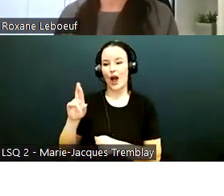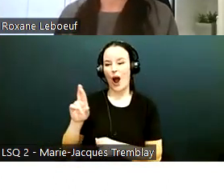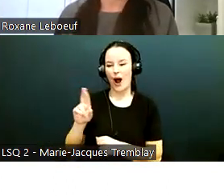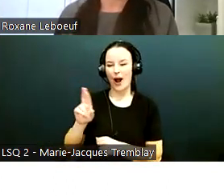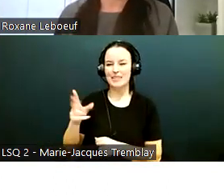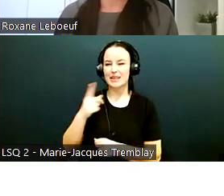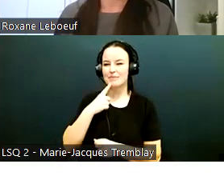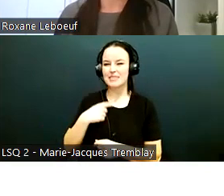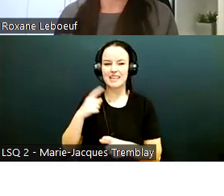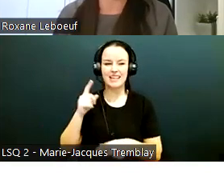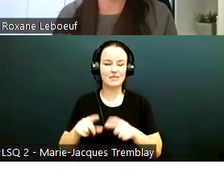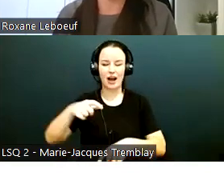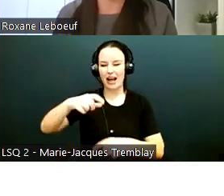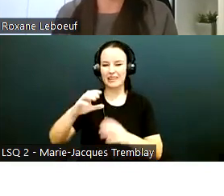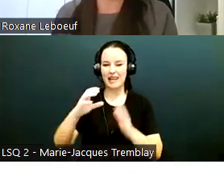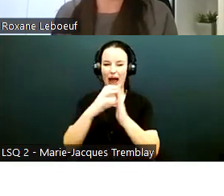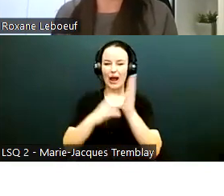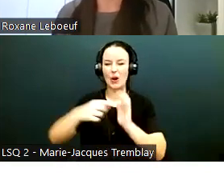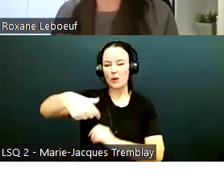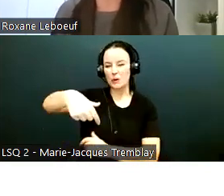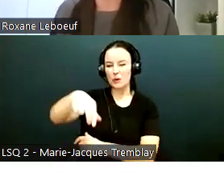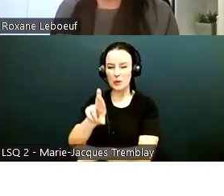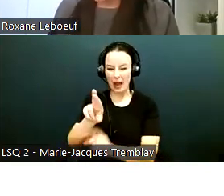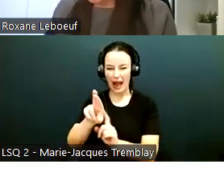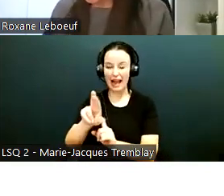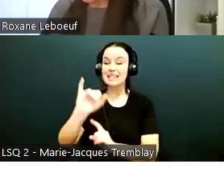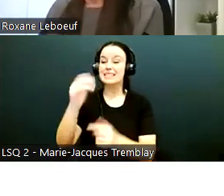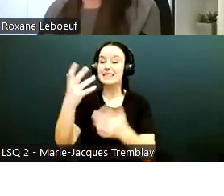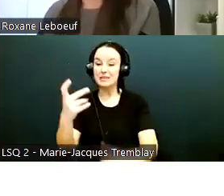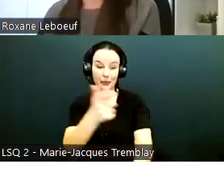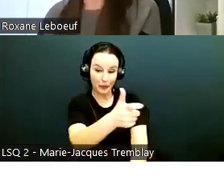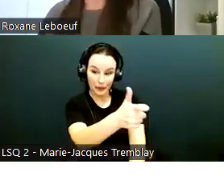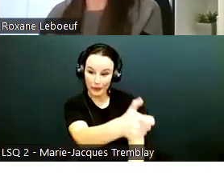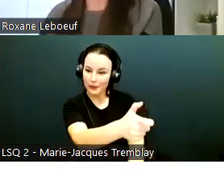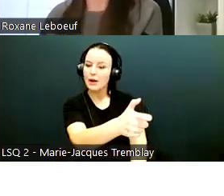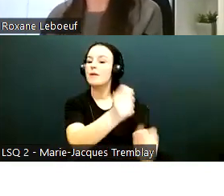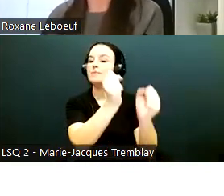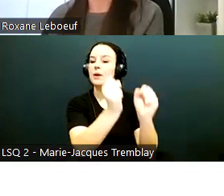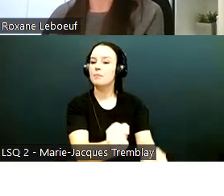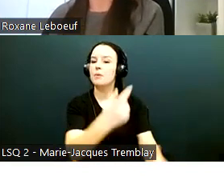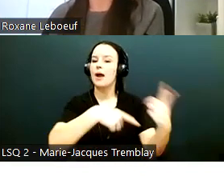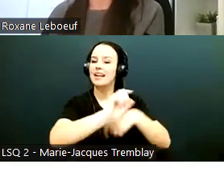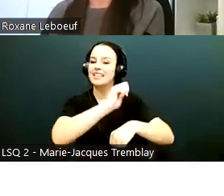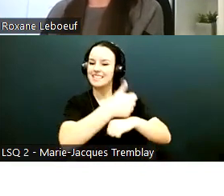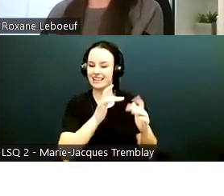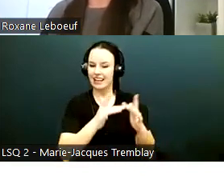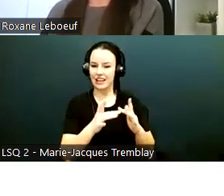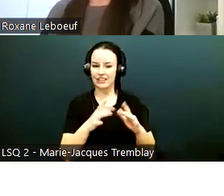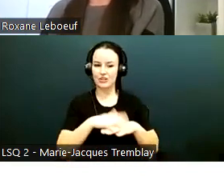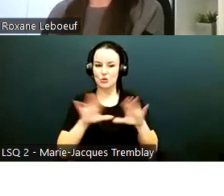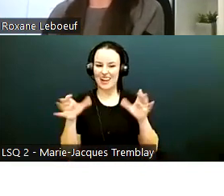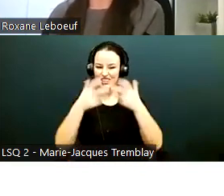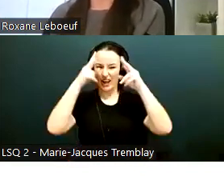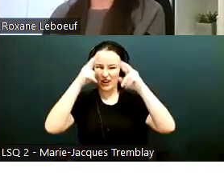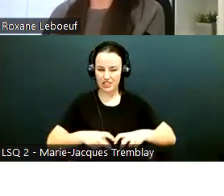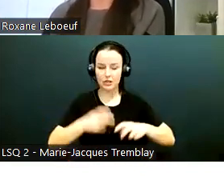il y a des codes QR partout. Si vous voulez prendre une photo du code QR, vous allez pouvoir aller sur le site de la chaire et